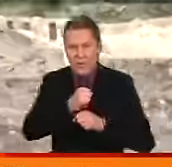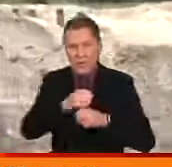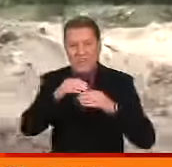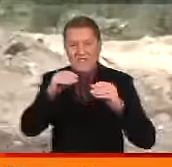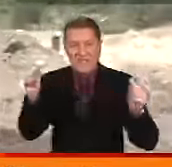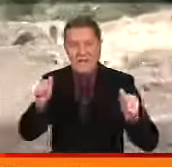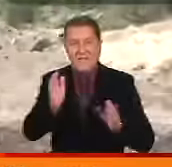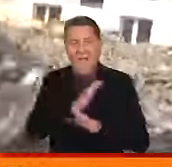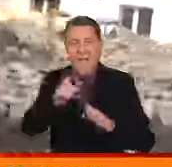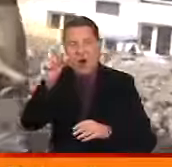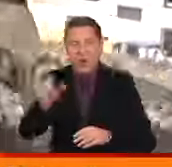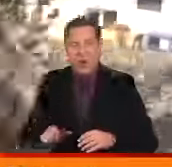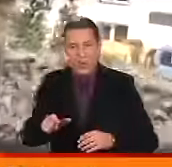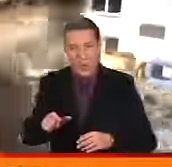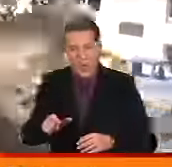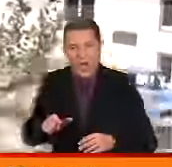еколога Олександра Бутіна.